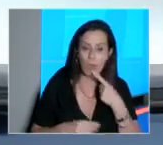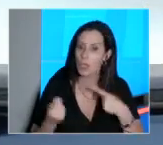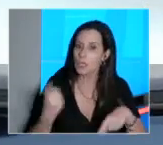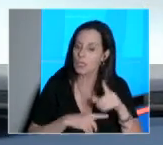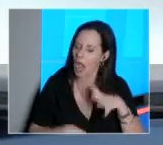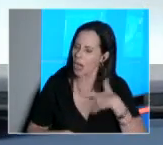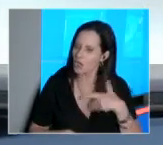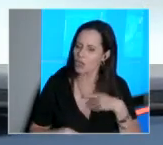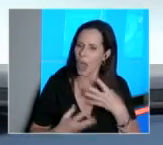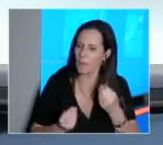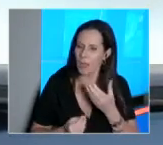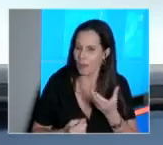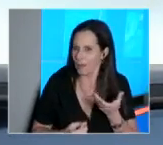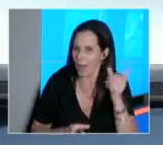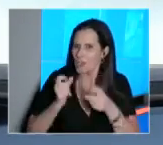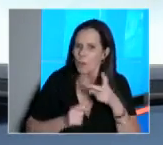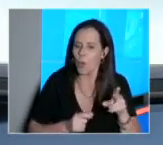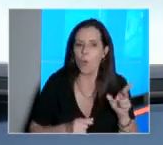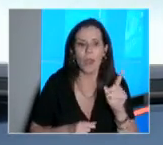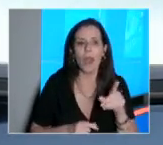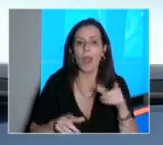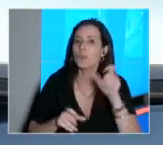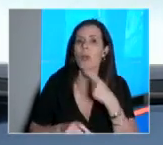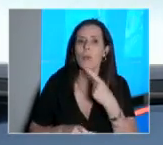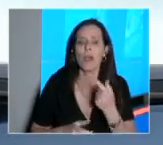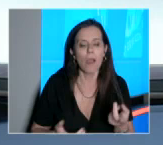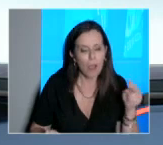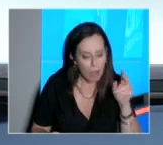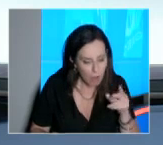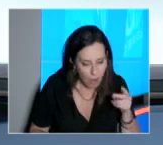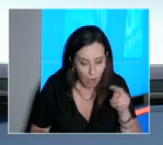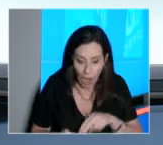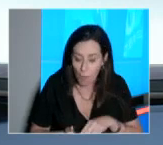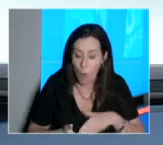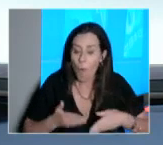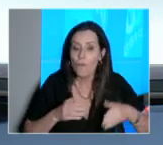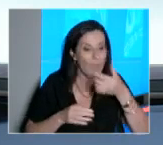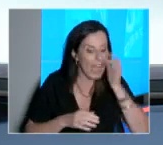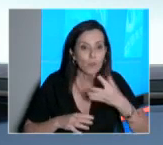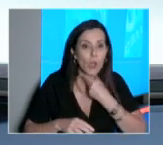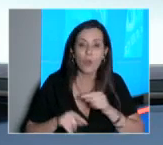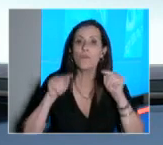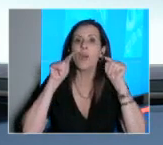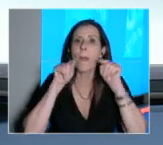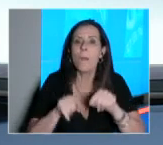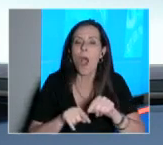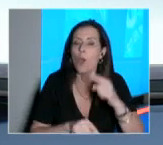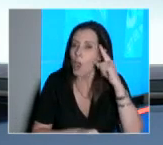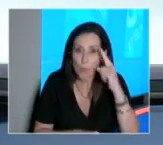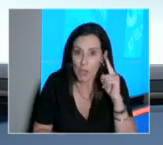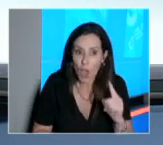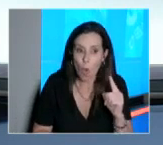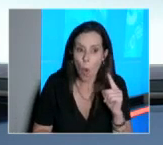כי זו הרגשה שלי שאיבדנו הרבה אנשים. אנשים, כמו שאמרת, קמו ולקחו כלום ועזבו למסע שהם